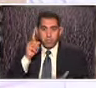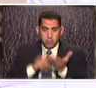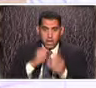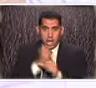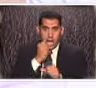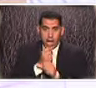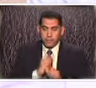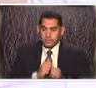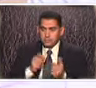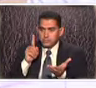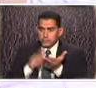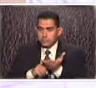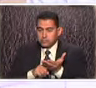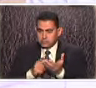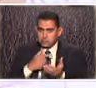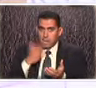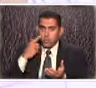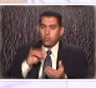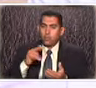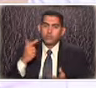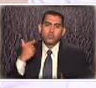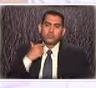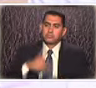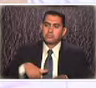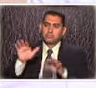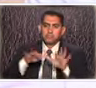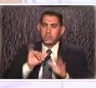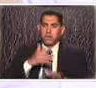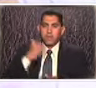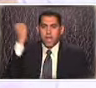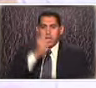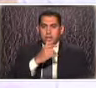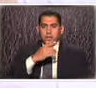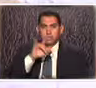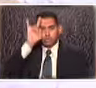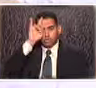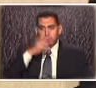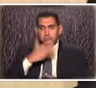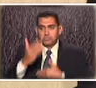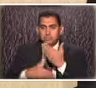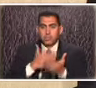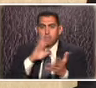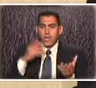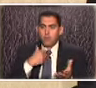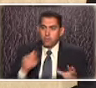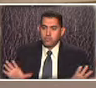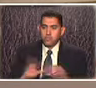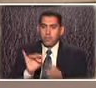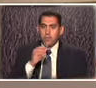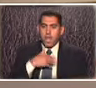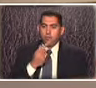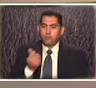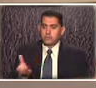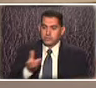الواقع مستعد ان يبيع اي شيء مقابل الرغبه التي يريدها نعم لا قدر الله الداعي او العالم مستعد في